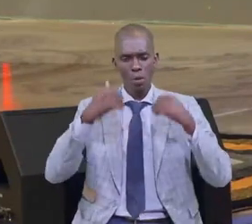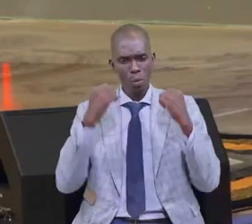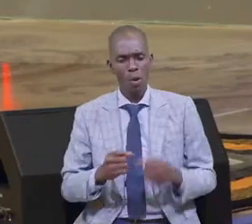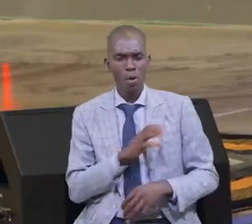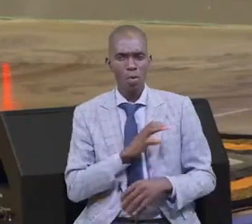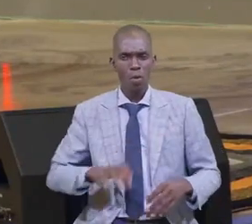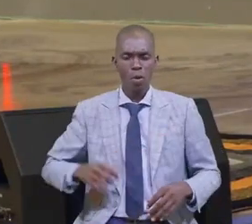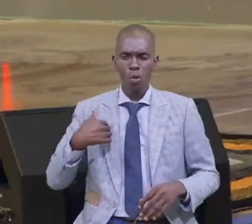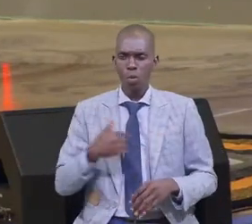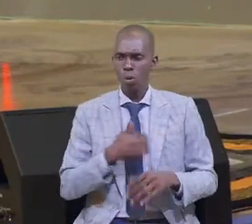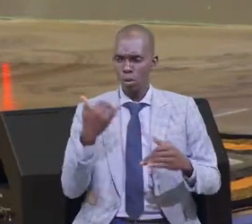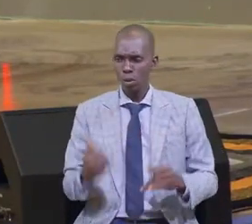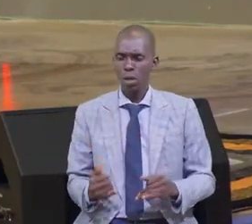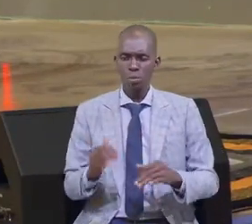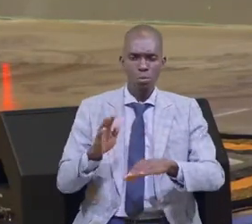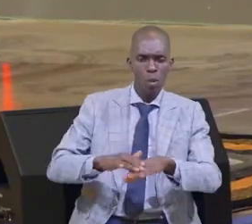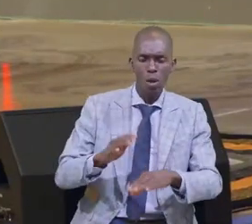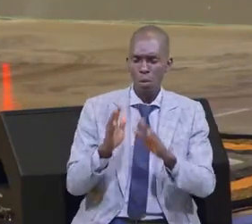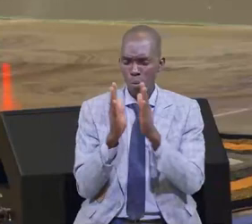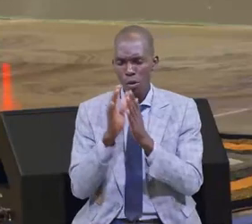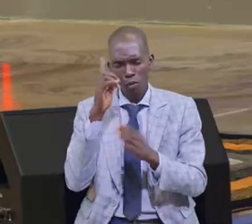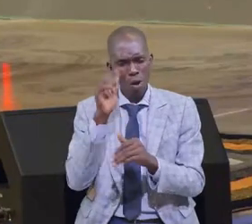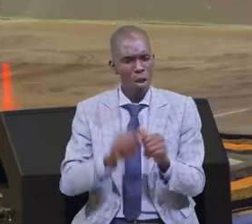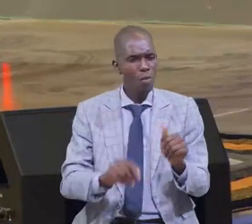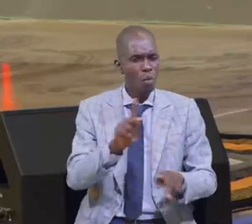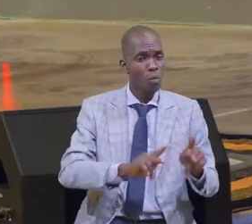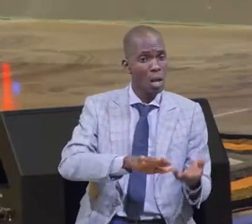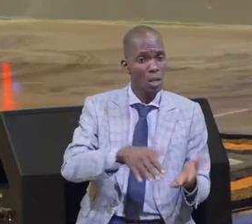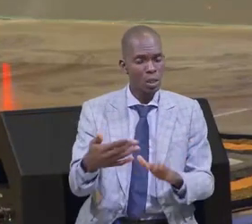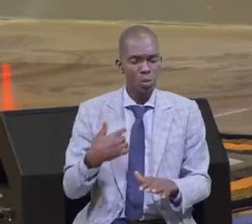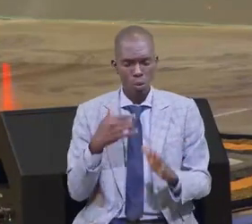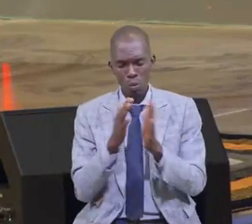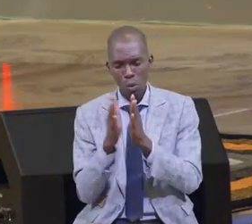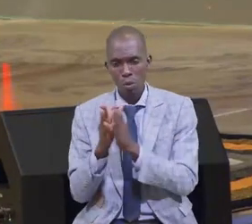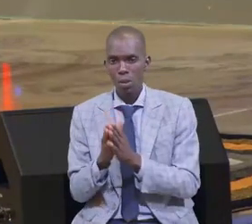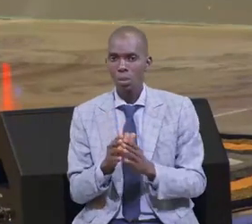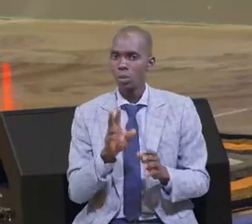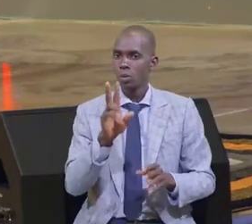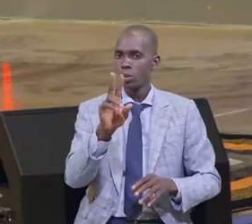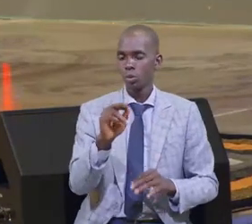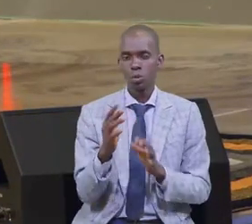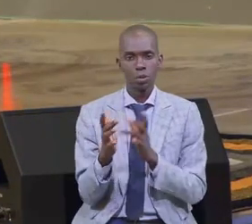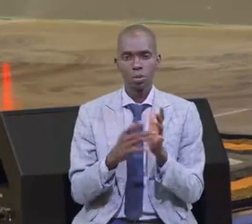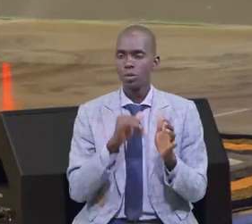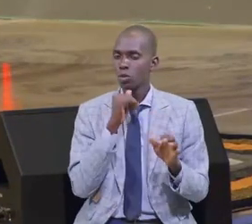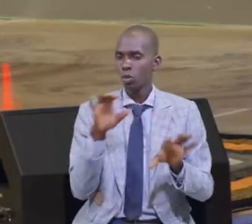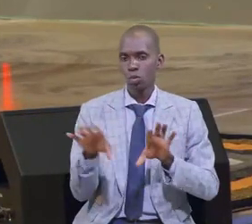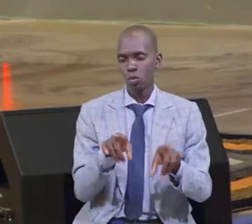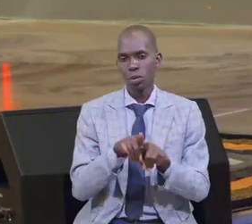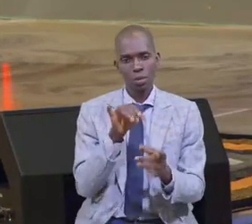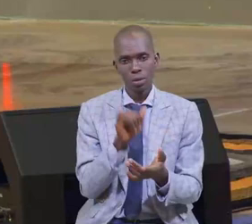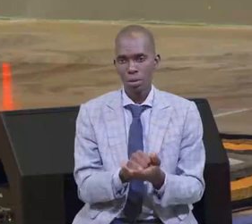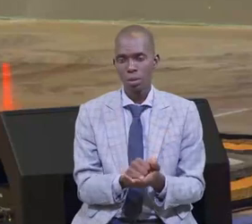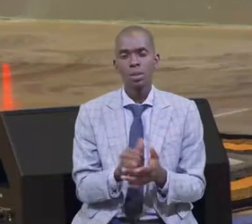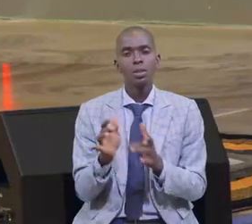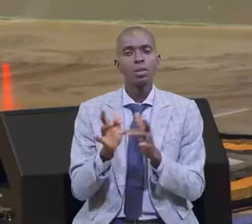Christ, que nous allons réveiller, ressusciter tous ceux qui sont morts? Jésus n'a pas fait cela. Il n'a